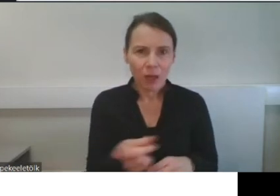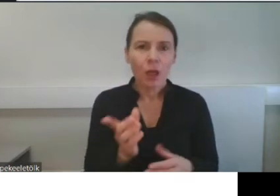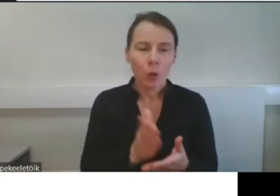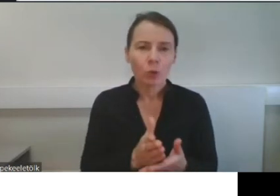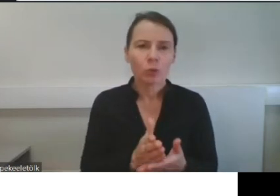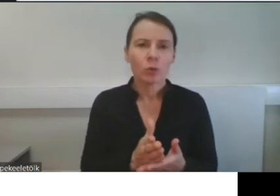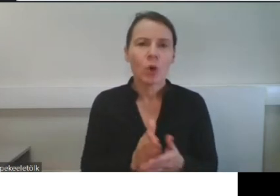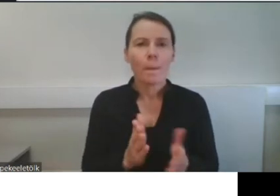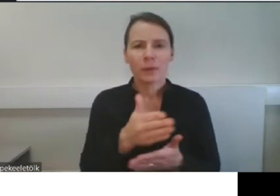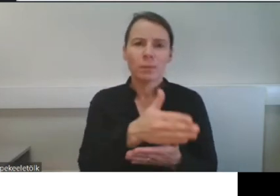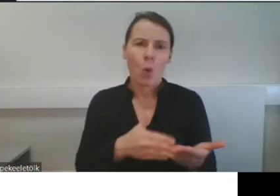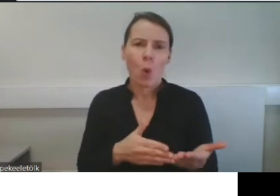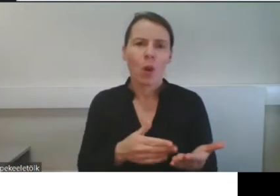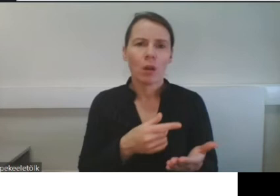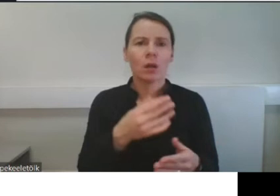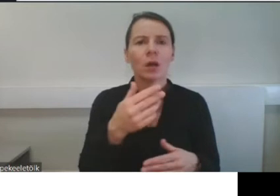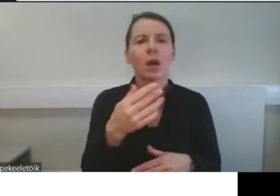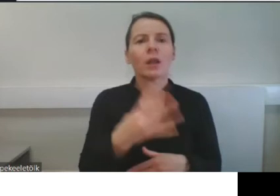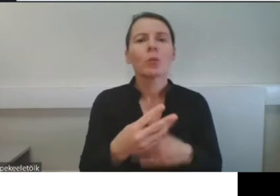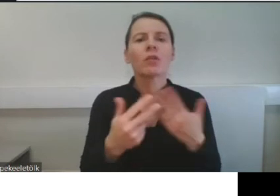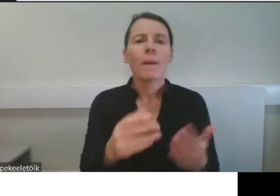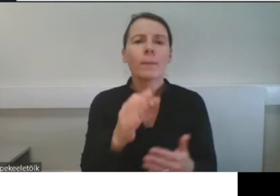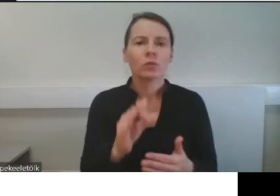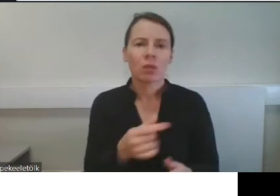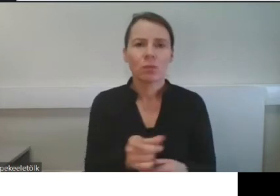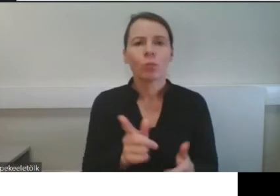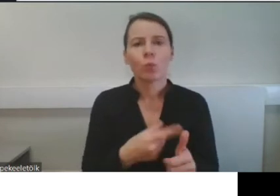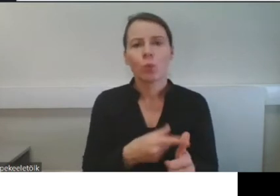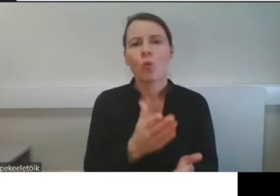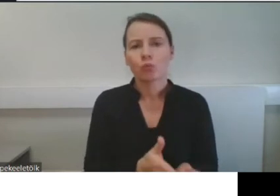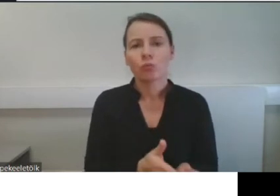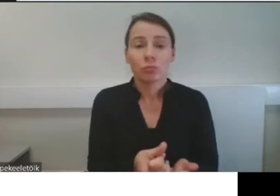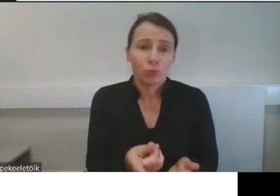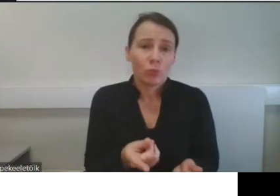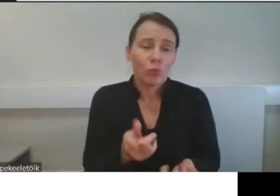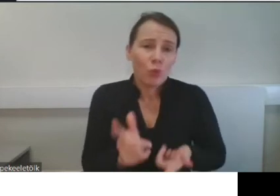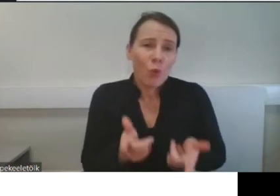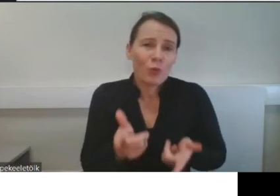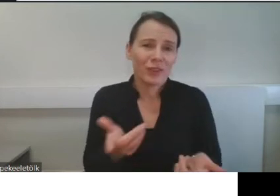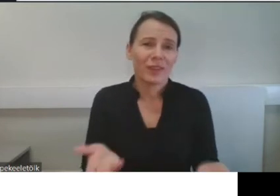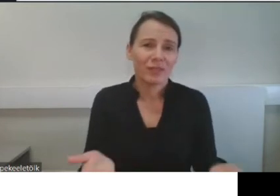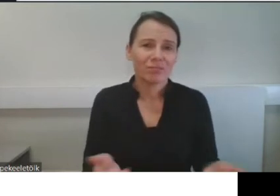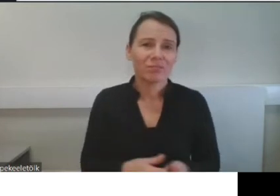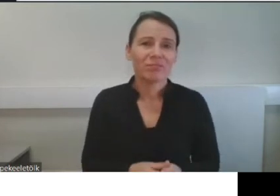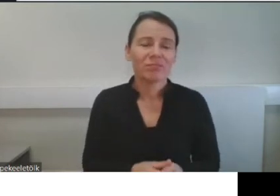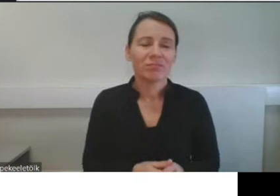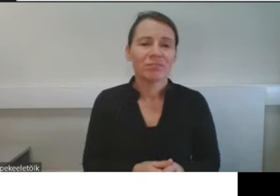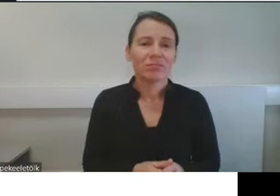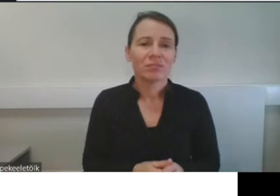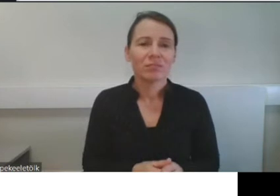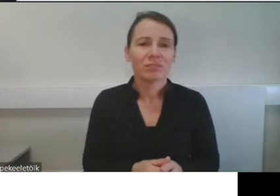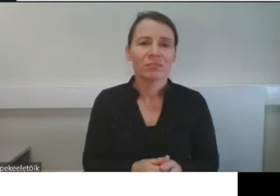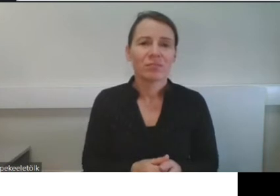kaardistamiseni, et kellele siis pakkuda rohkem toetavaid teenuseid, et nad saaksid võimalikult kaua kodus edasi elada.